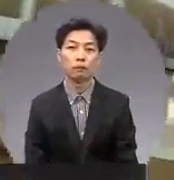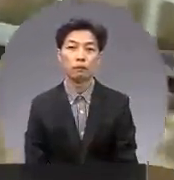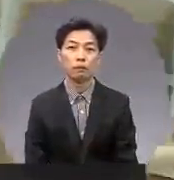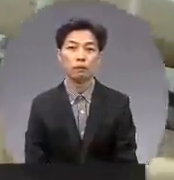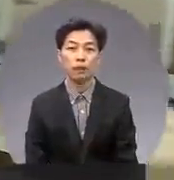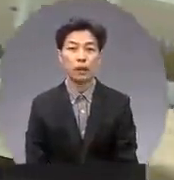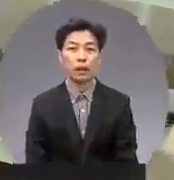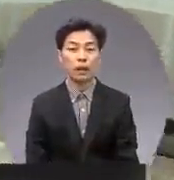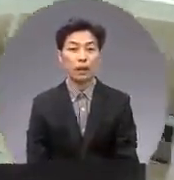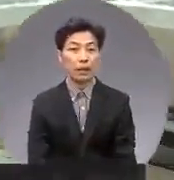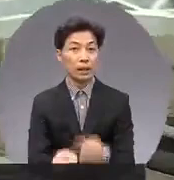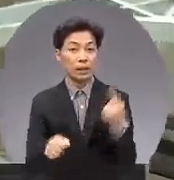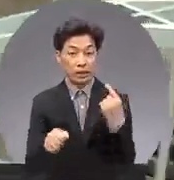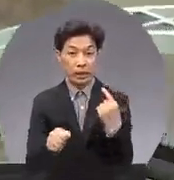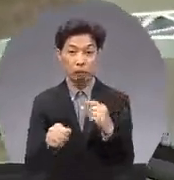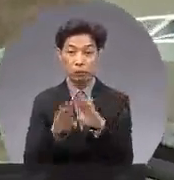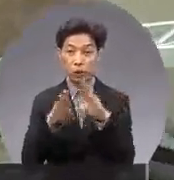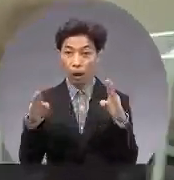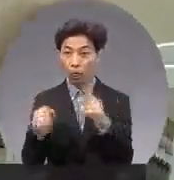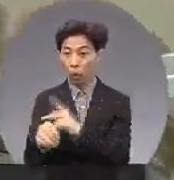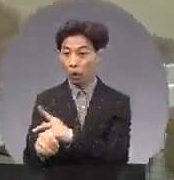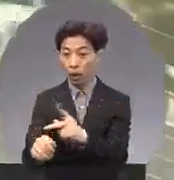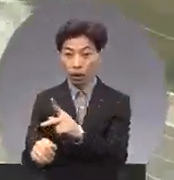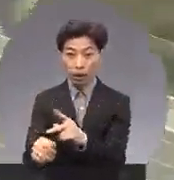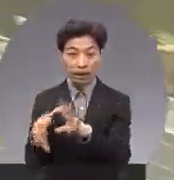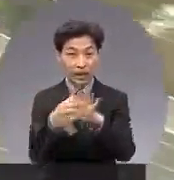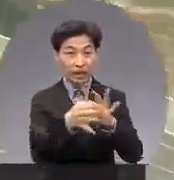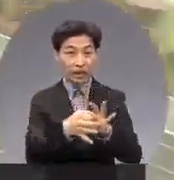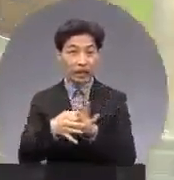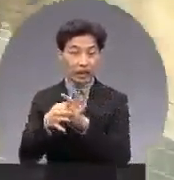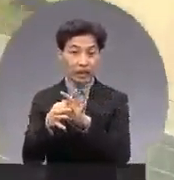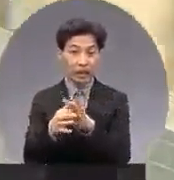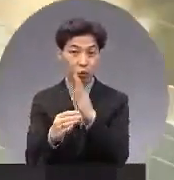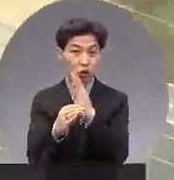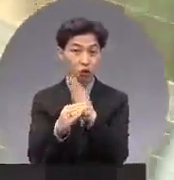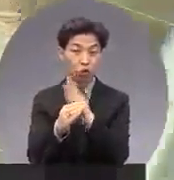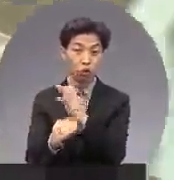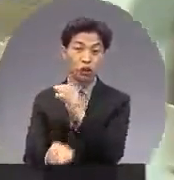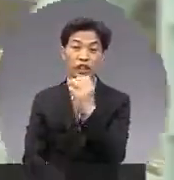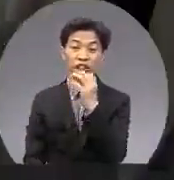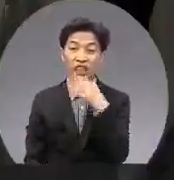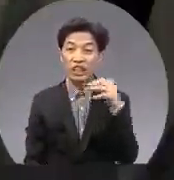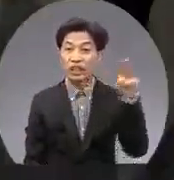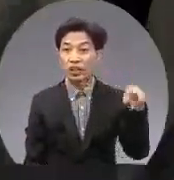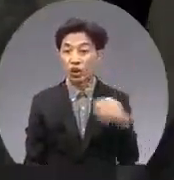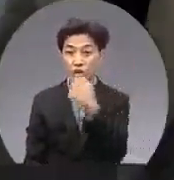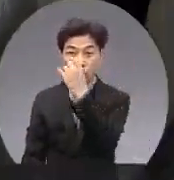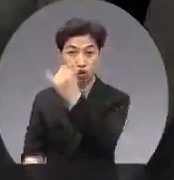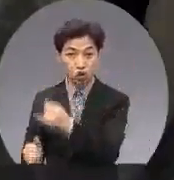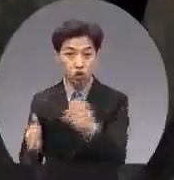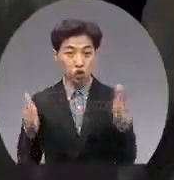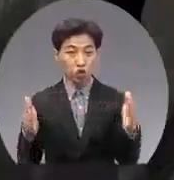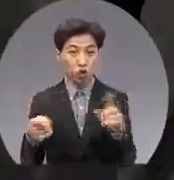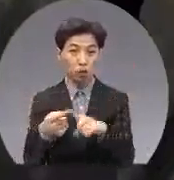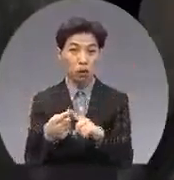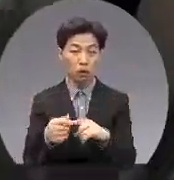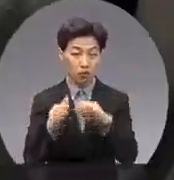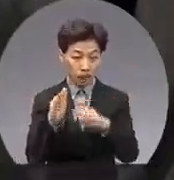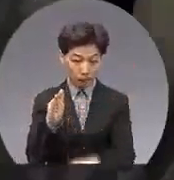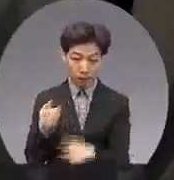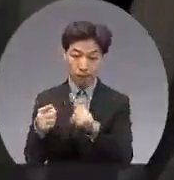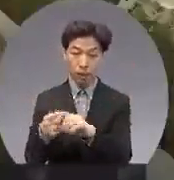g 남에게 통해 ktx 이훈 열차가 운행 중인 중국 대륙 썬 이천 충주 구간 충주에서 다시 남쪽으로 삶이